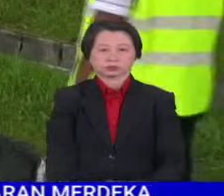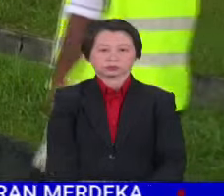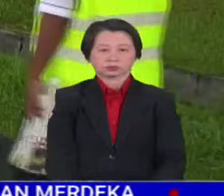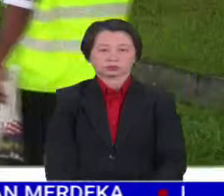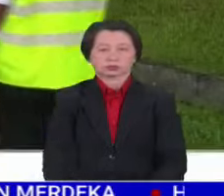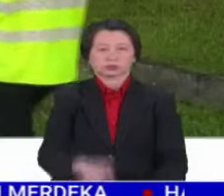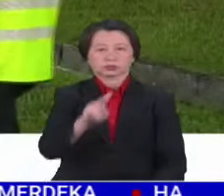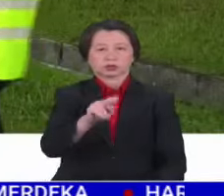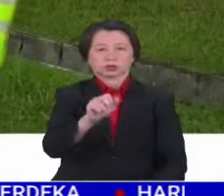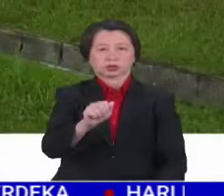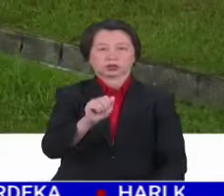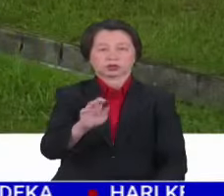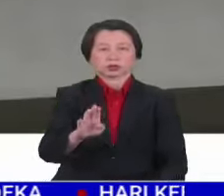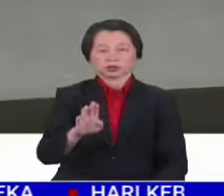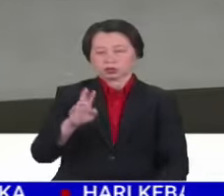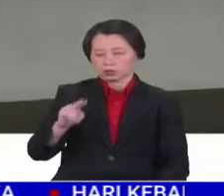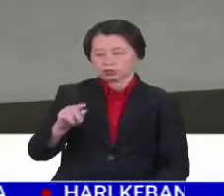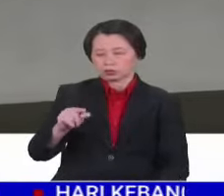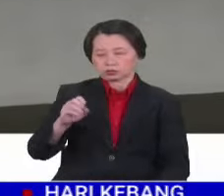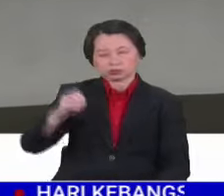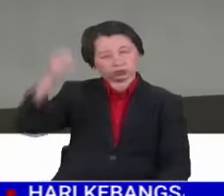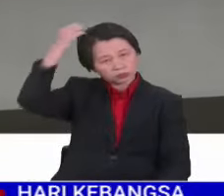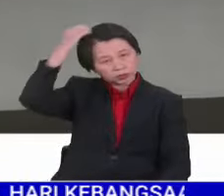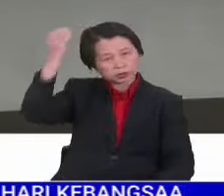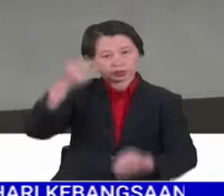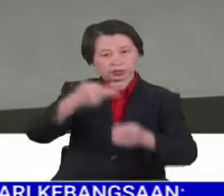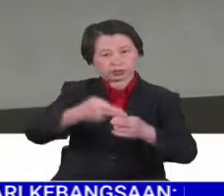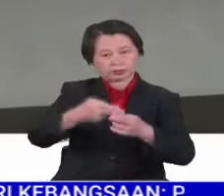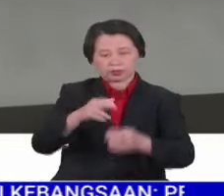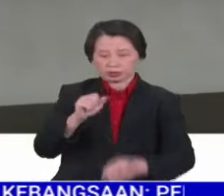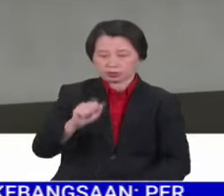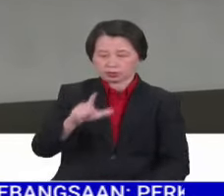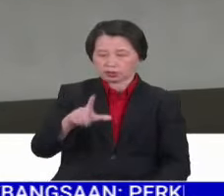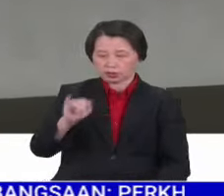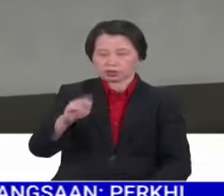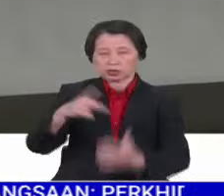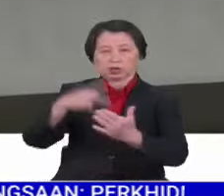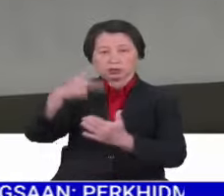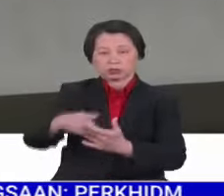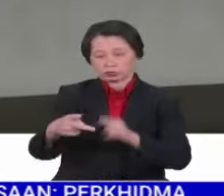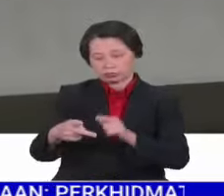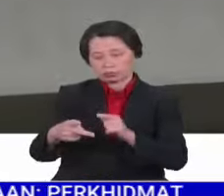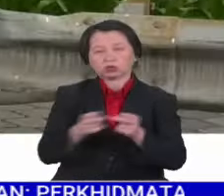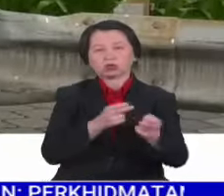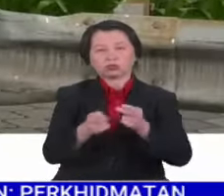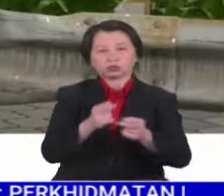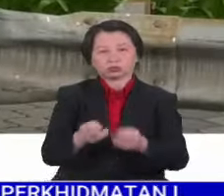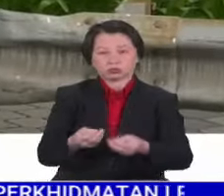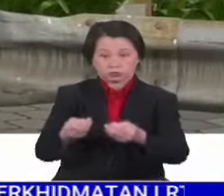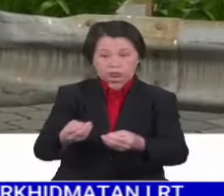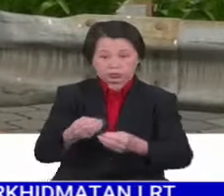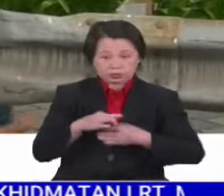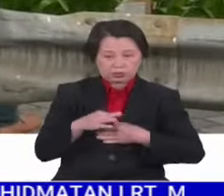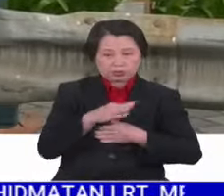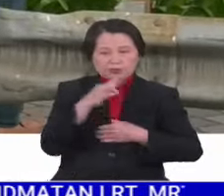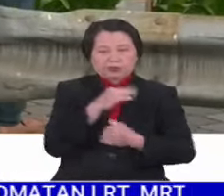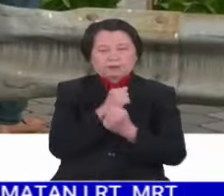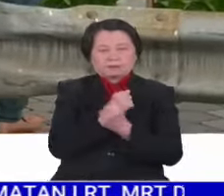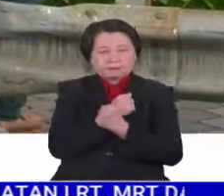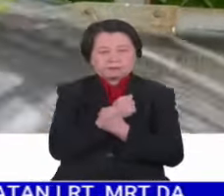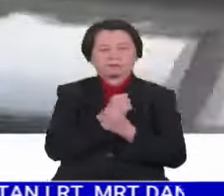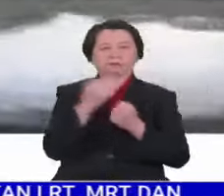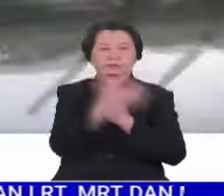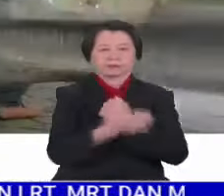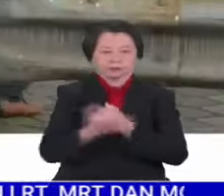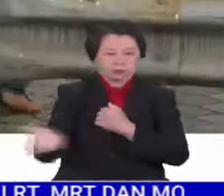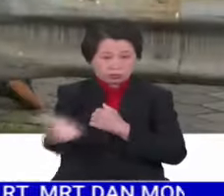Menurut Naib Pertubuhan NGO Selangor, Ali Zakaria, program itu sebahagian usaha menanam semangat patriotik